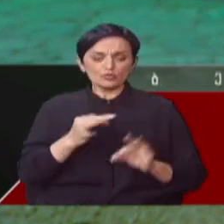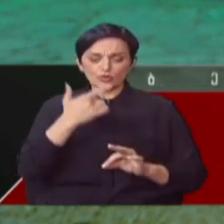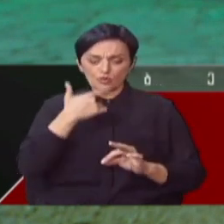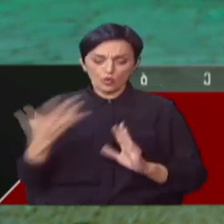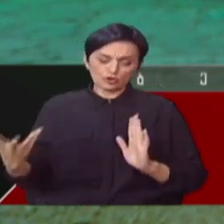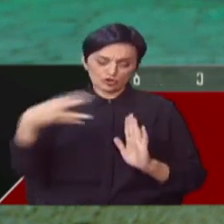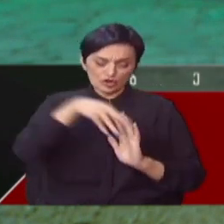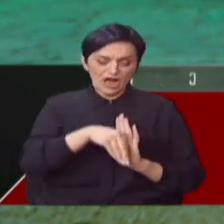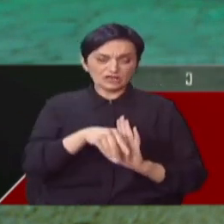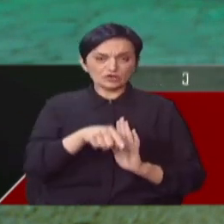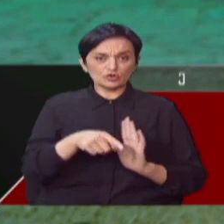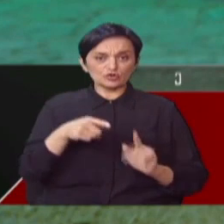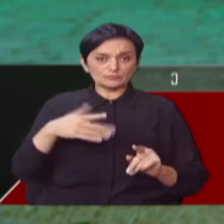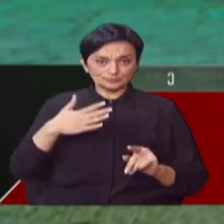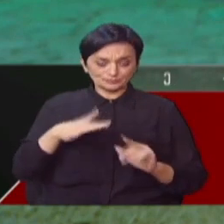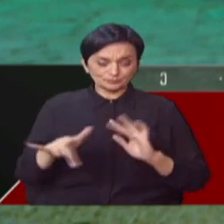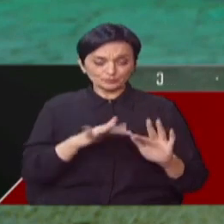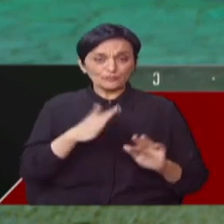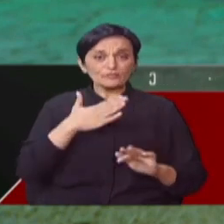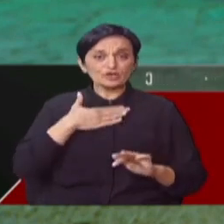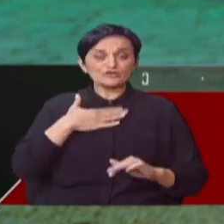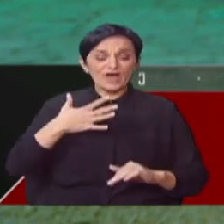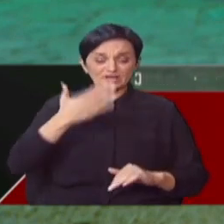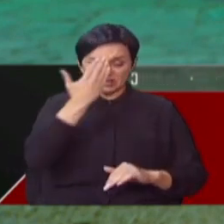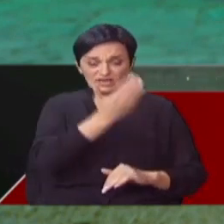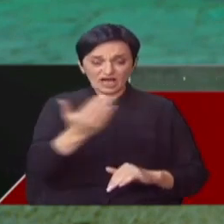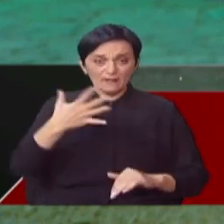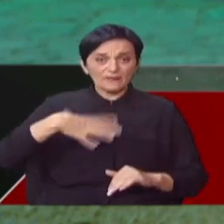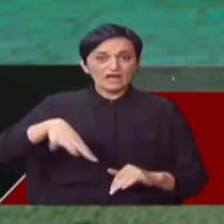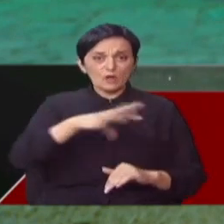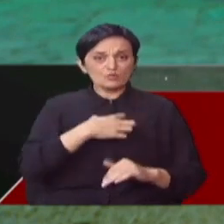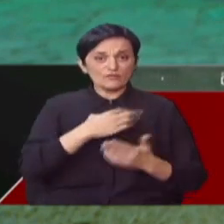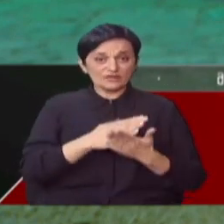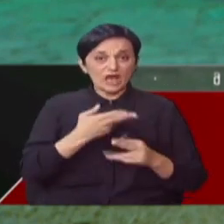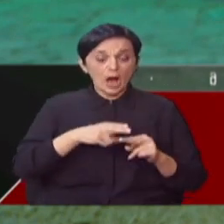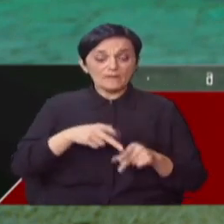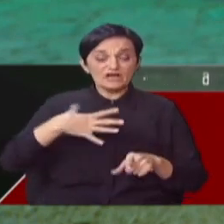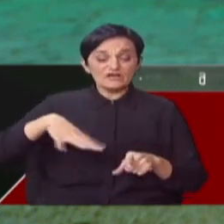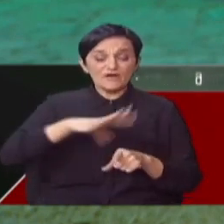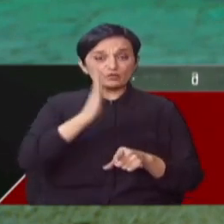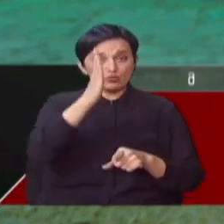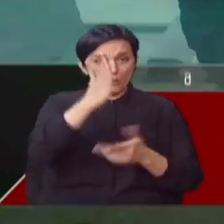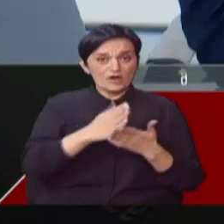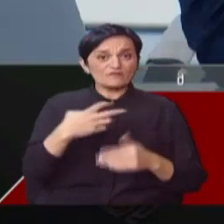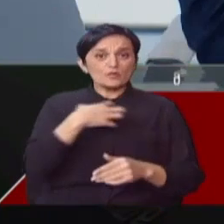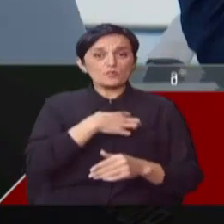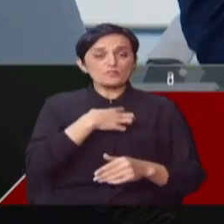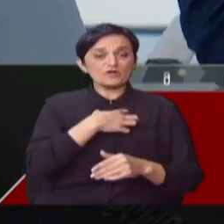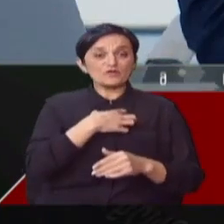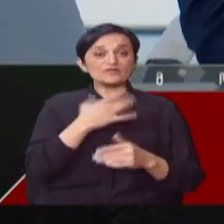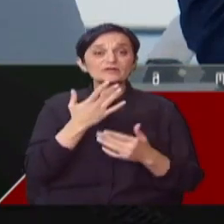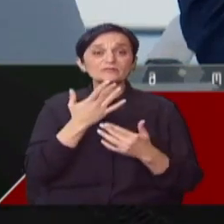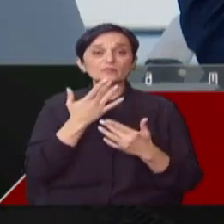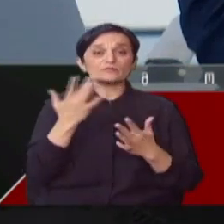იმიტომ რომ ეს ჩვენი ქვეყნისთვის, ჩვენი ხალხისთვის არის მნიშვნელოვანი და ამ ქვეყნის მომავლისთვის არის მნიშვნელოვანი. ამიტომ ბატონო გინდა საჯარო განცხადებების